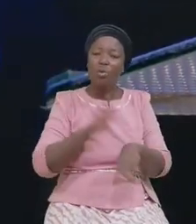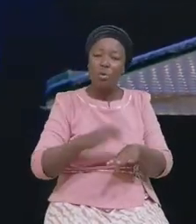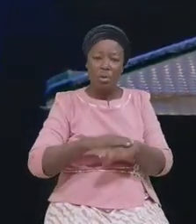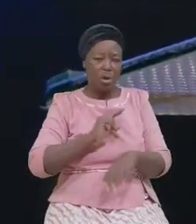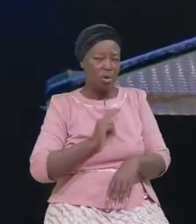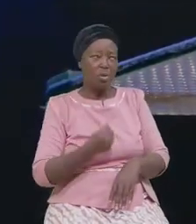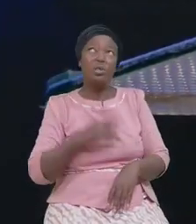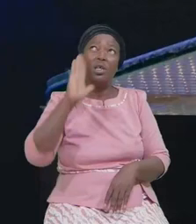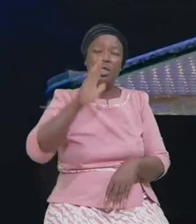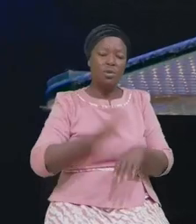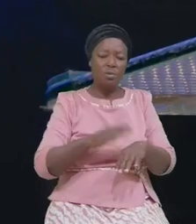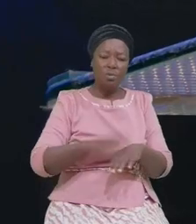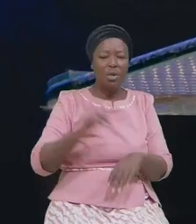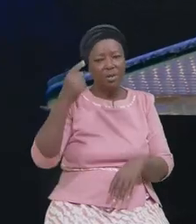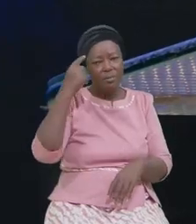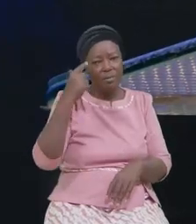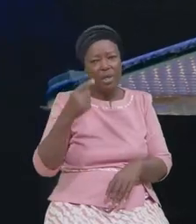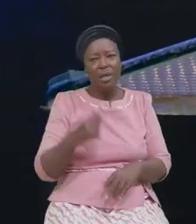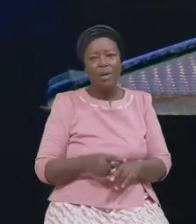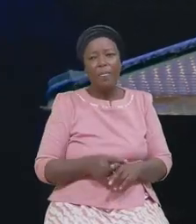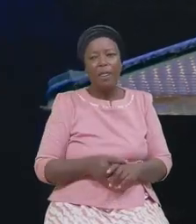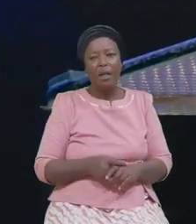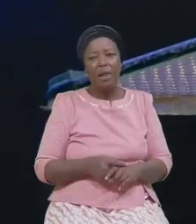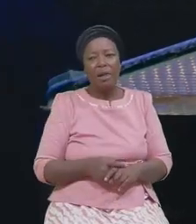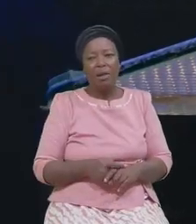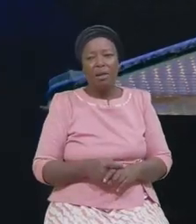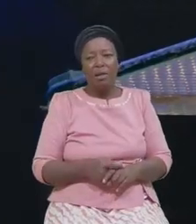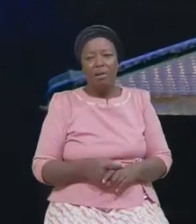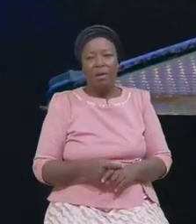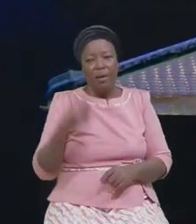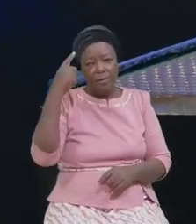Son avertissement pour les vagabonds